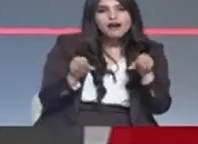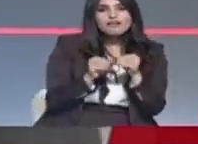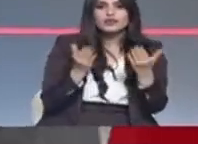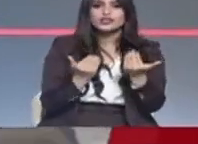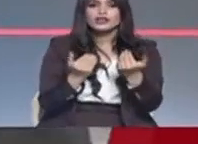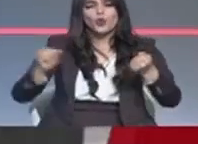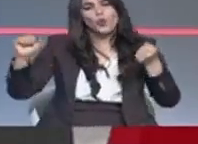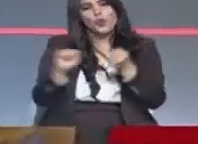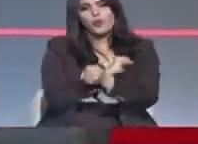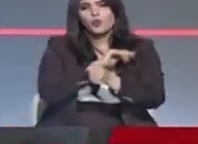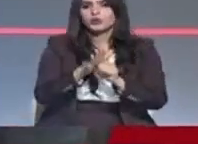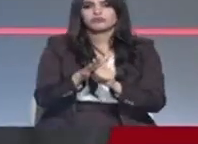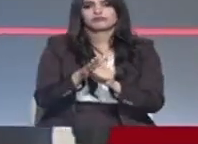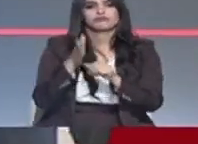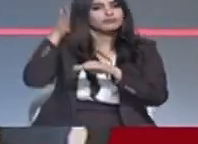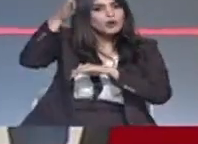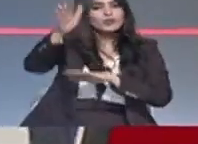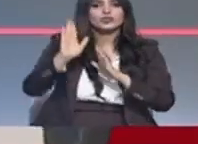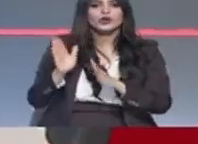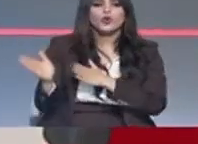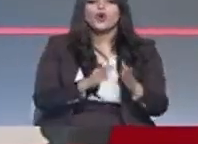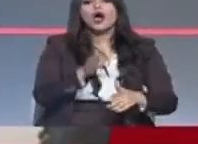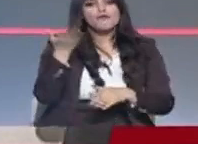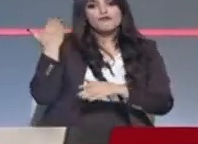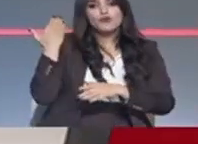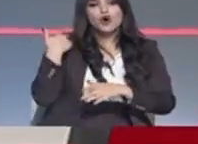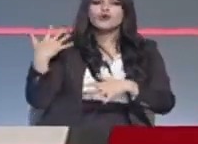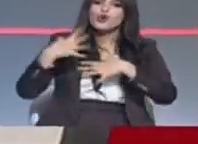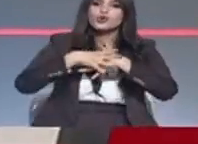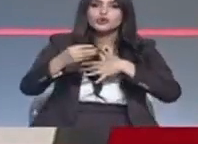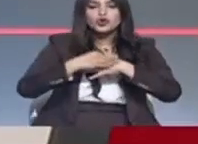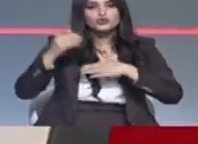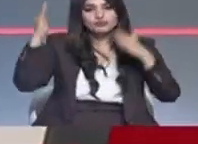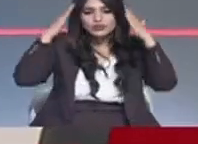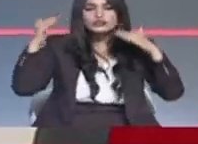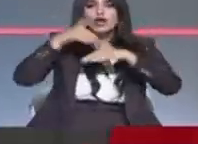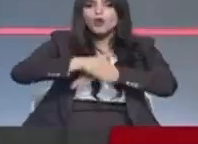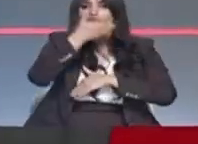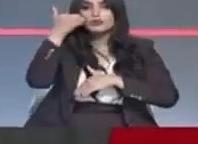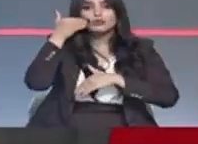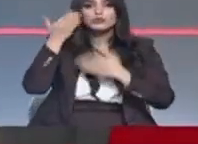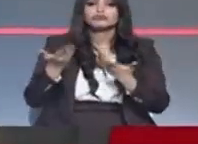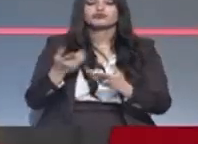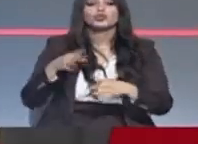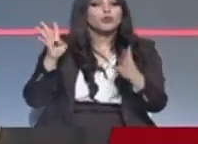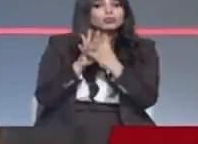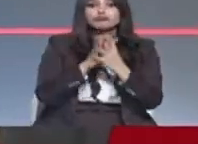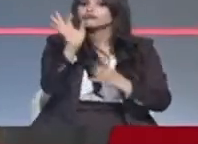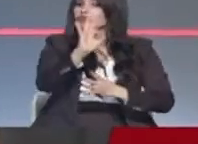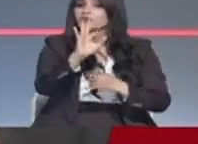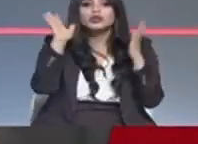انتظار انفراج قريب. كنا فهمتني ولا نخرجوا ربما نصلوا ولا حاجة تولينا